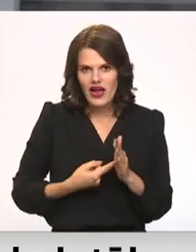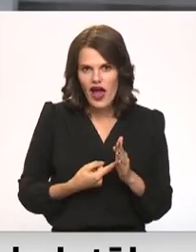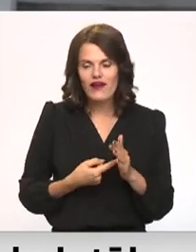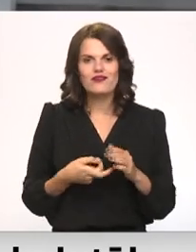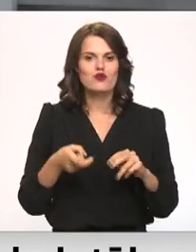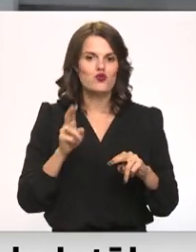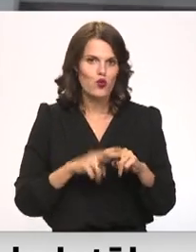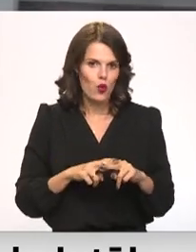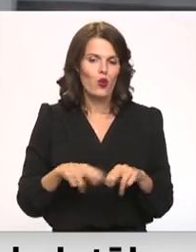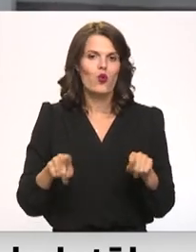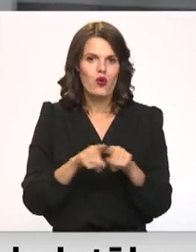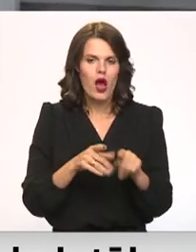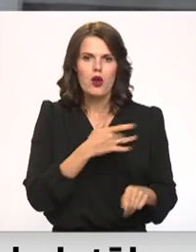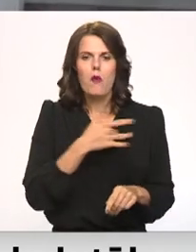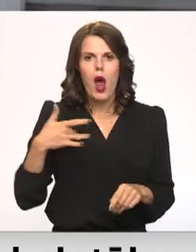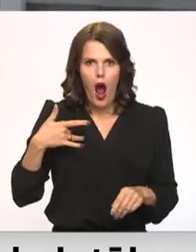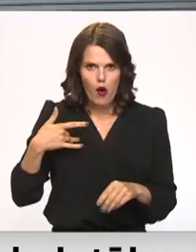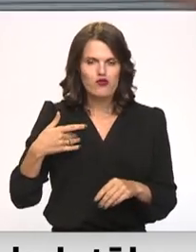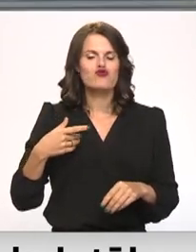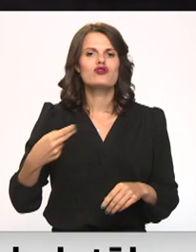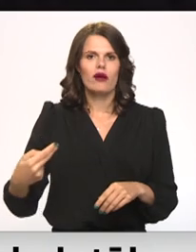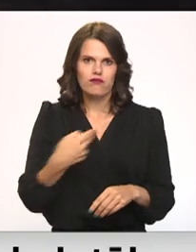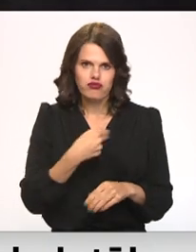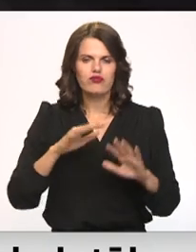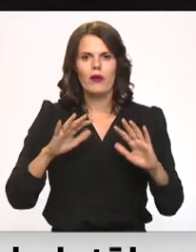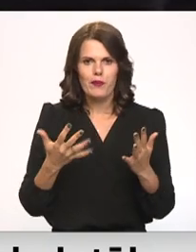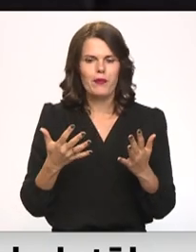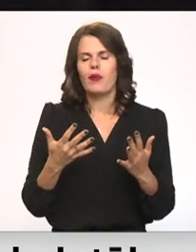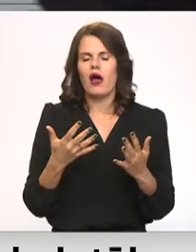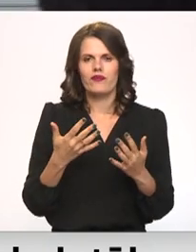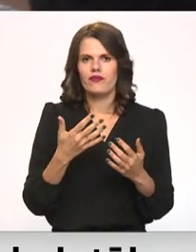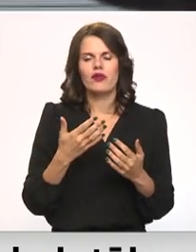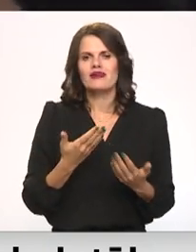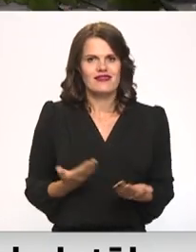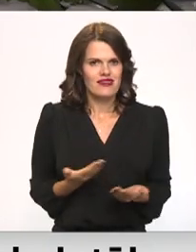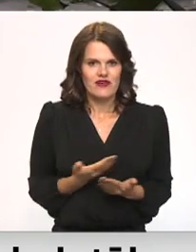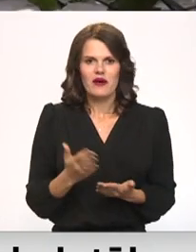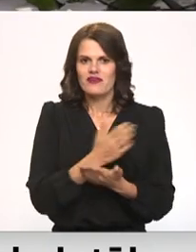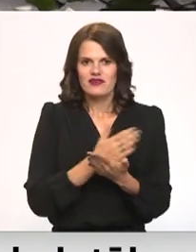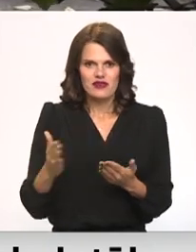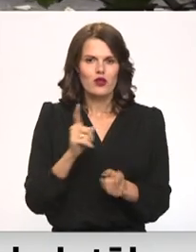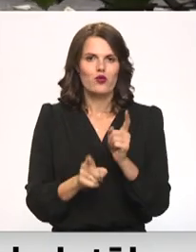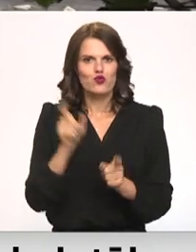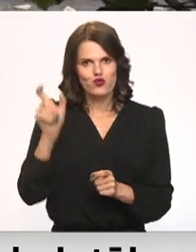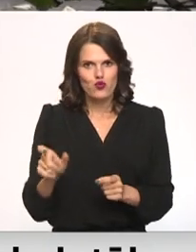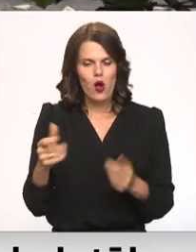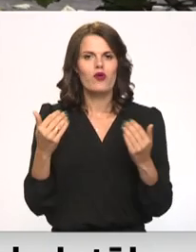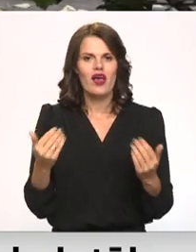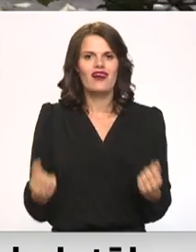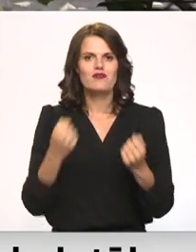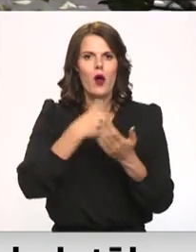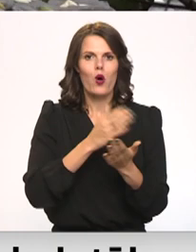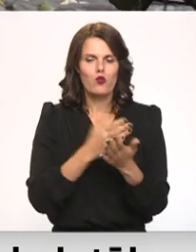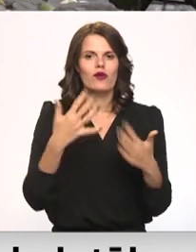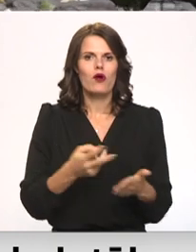un arī skarts plaušas, bet no acīm redzot tie nav bijis tam īpaši dzīvībai, ja jau skolotāji tagad ir no reanimācijas ārā.